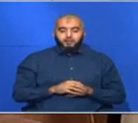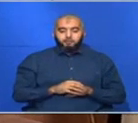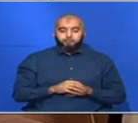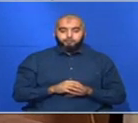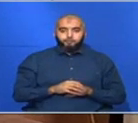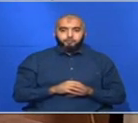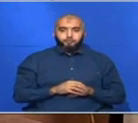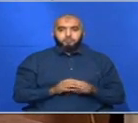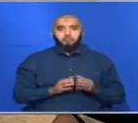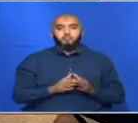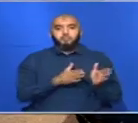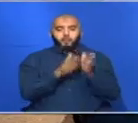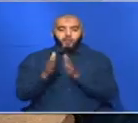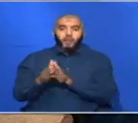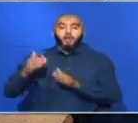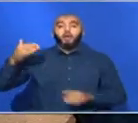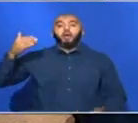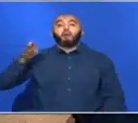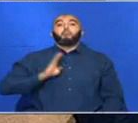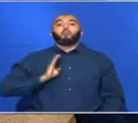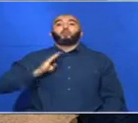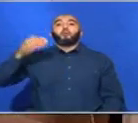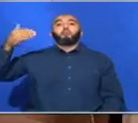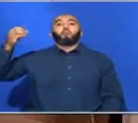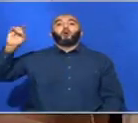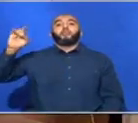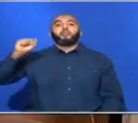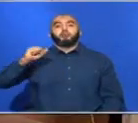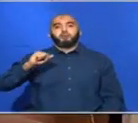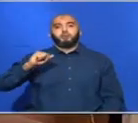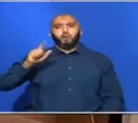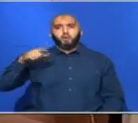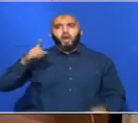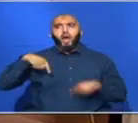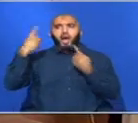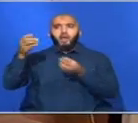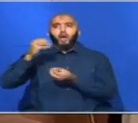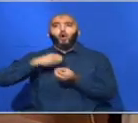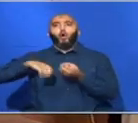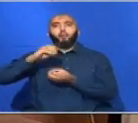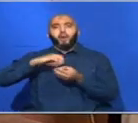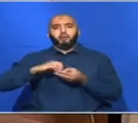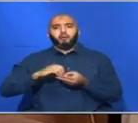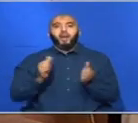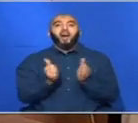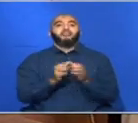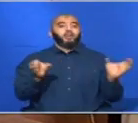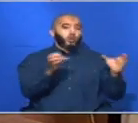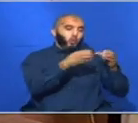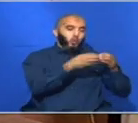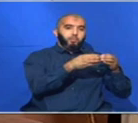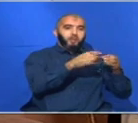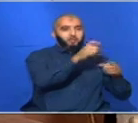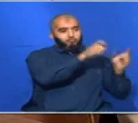محمد بن مديه في رحله الى العمره اخذ معه او الحقيقه امره عليهم جماعه من